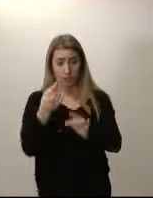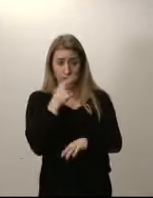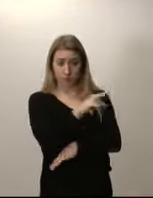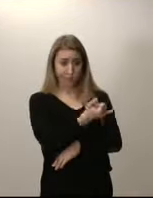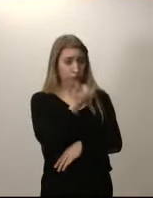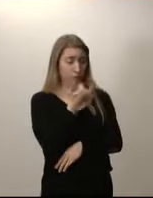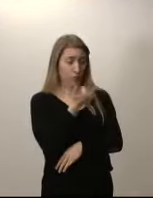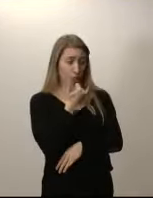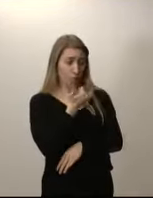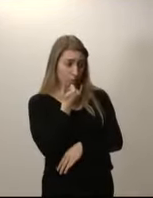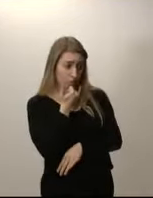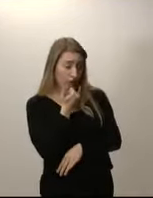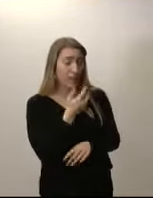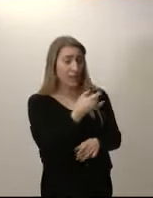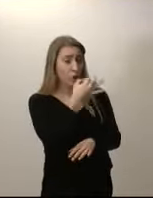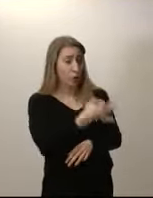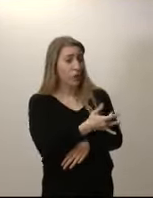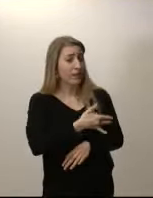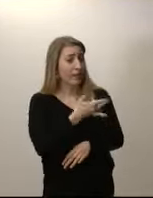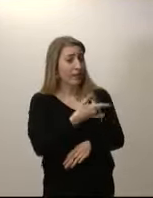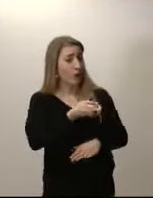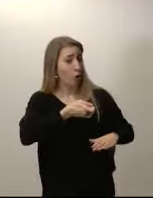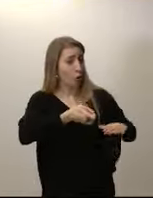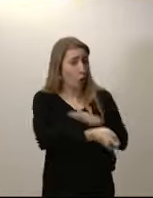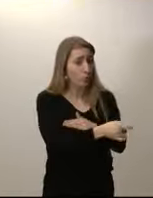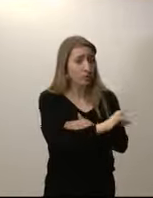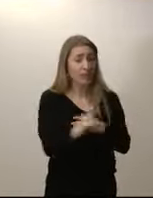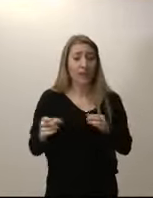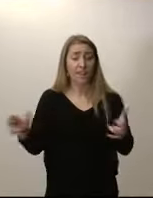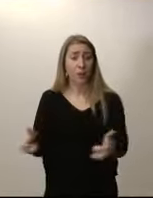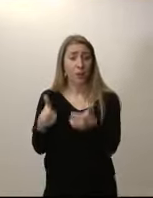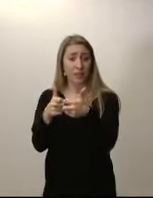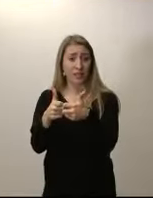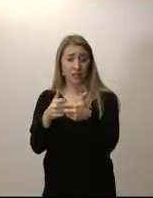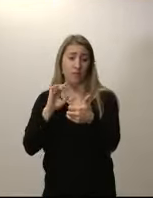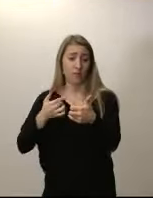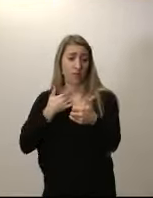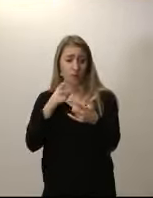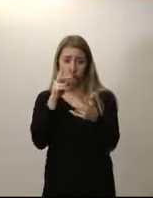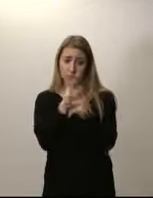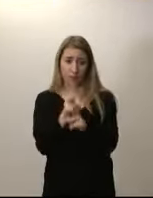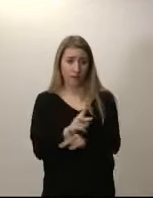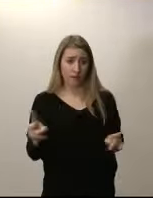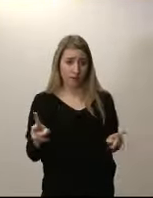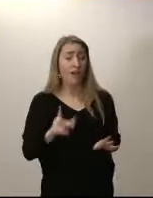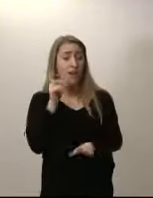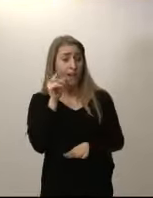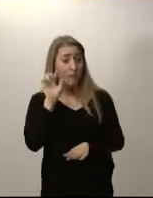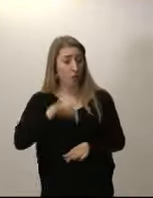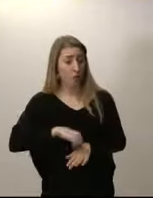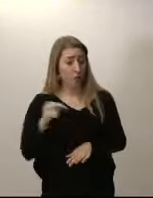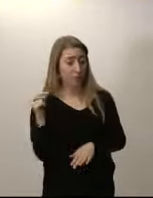joue sur les intérêts remboursés, pas sur le capital de la dette. Or, les efforts que nous devons porter, c'est sur le capital de la dette.